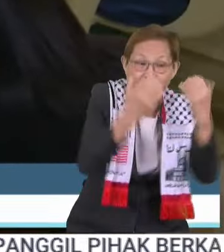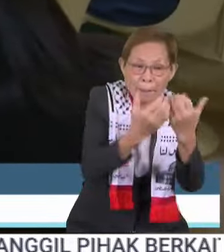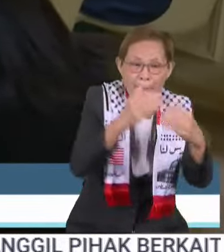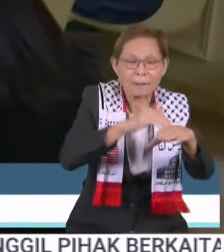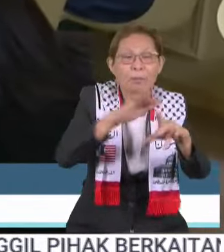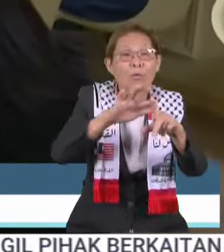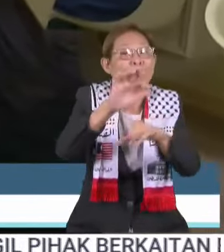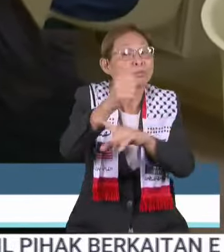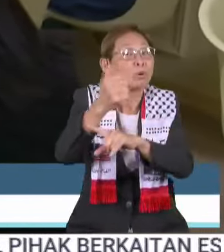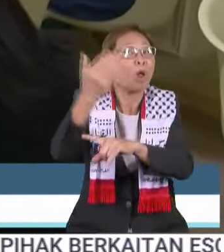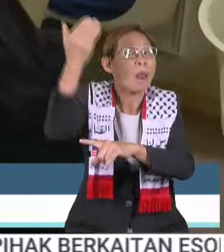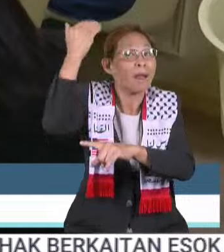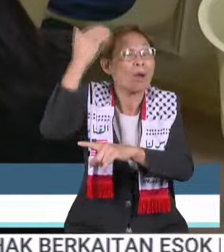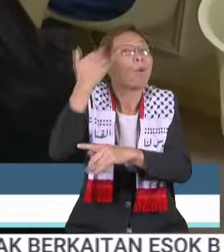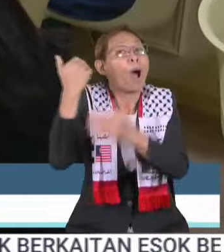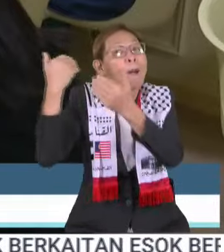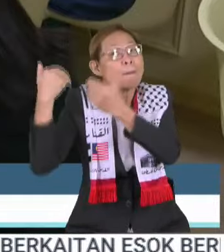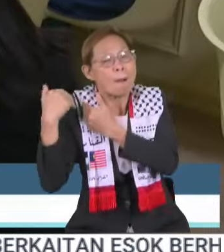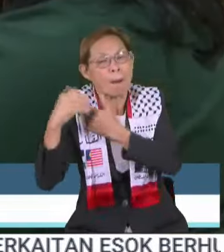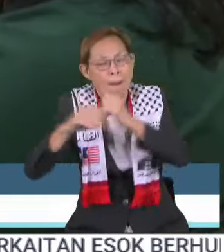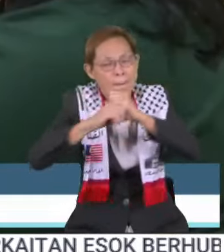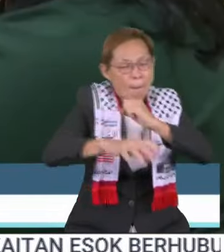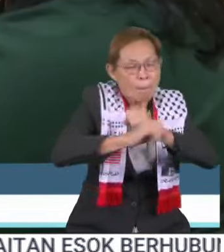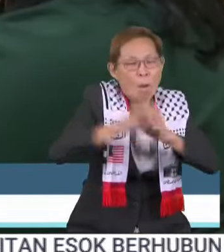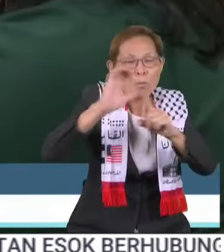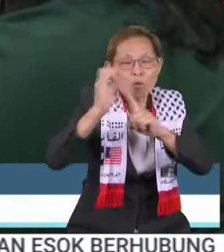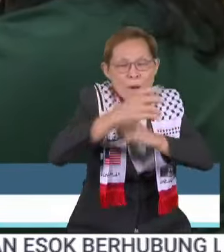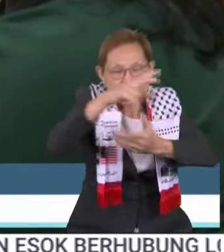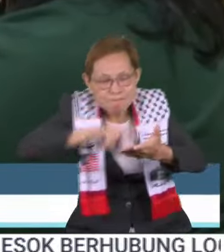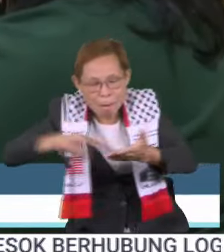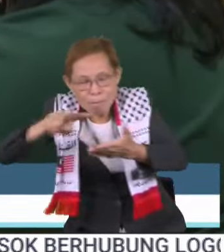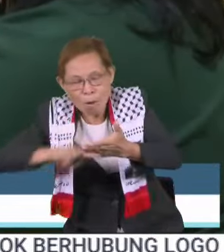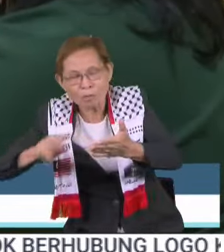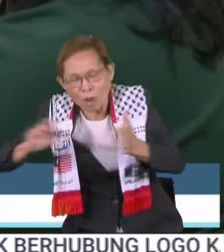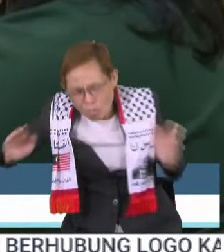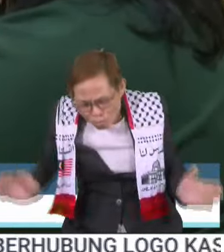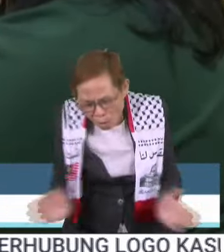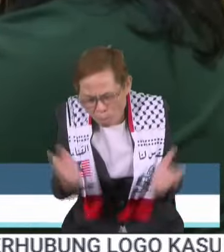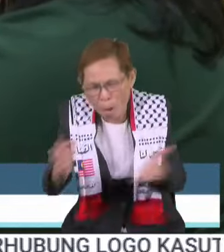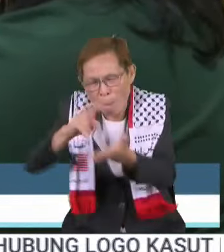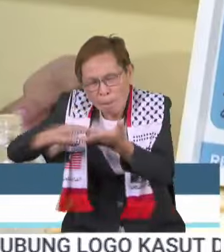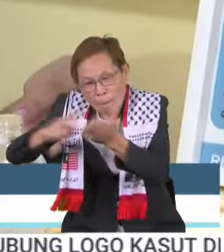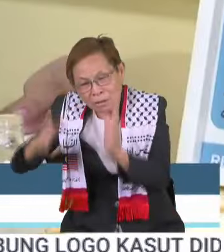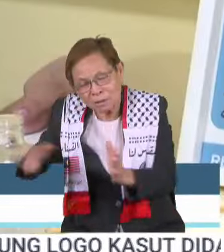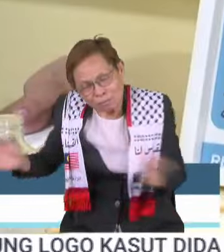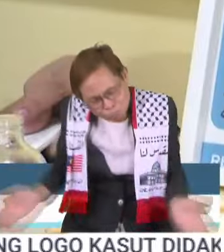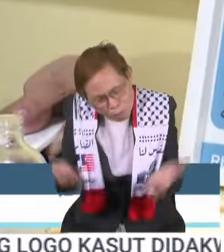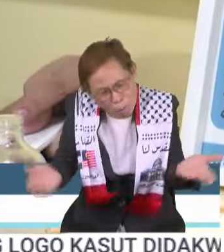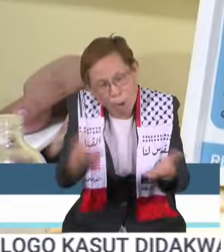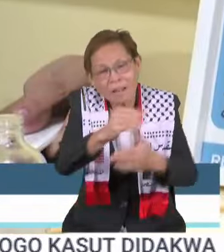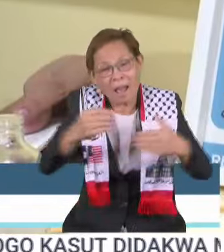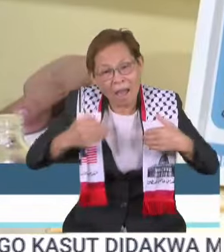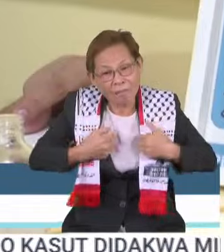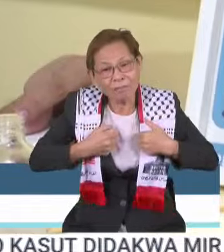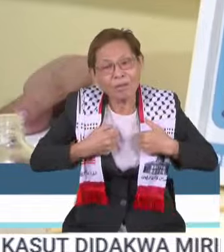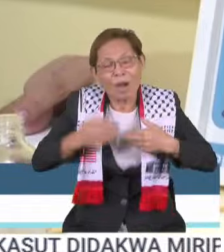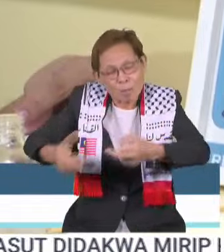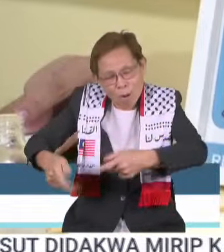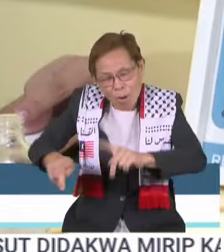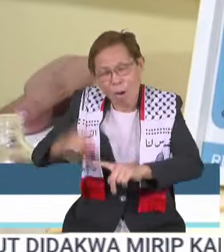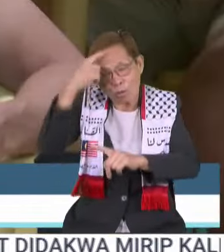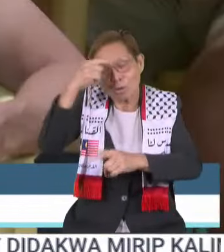Oktober lalu. Ia berperanan mempromosi budaya membaca dan memberi motivasi kepada pembaca serta mewujudkan ruang dan